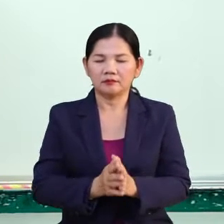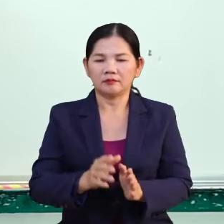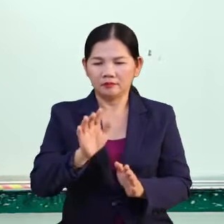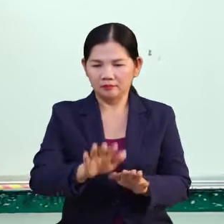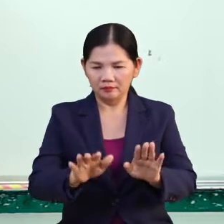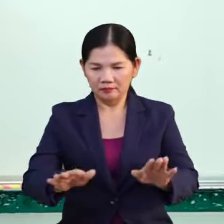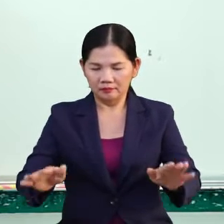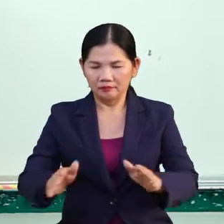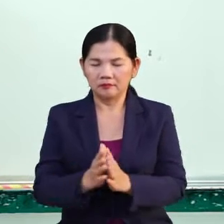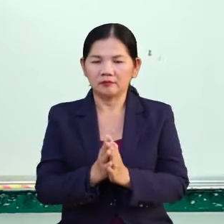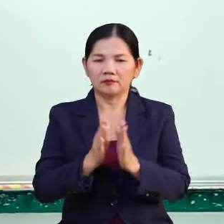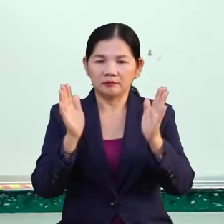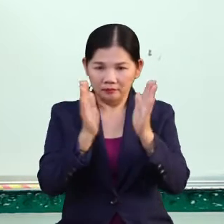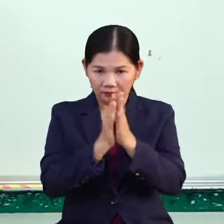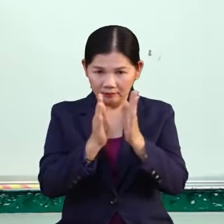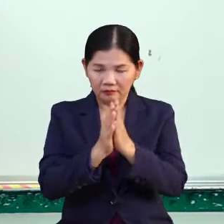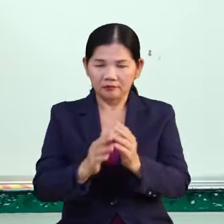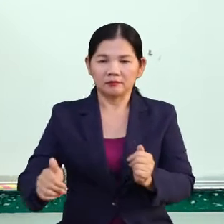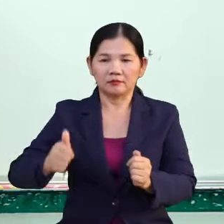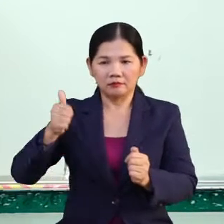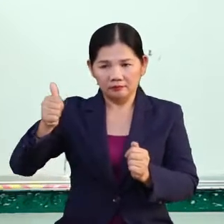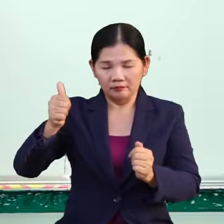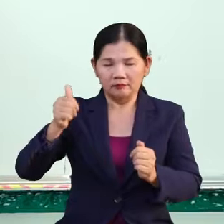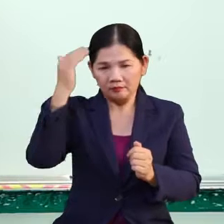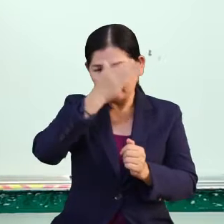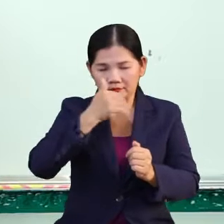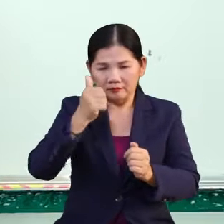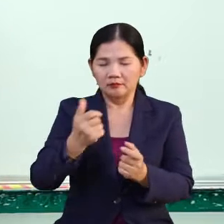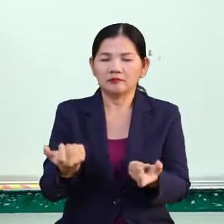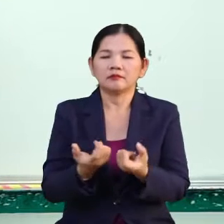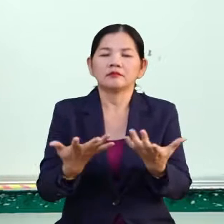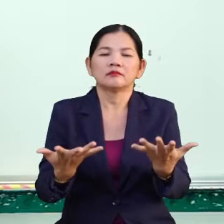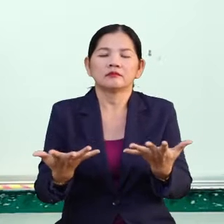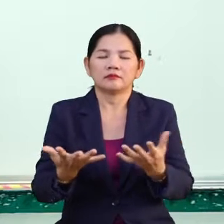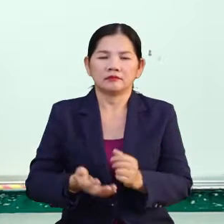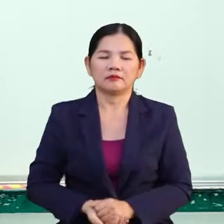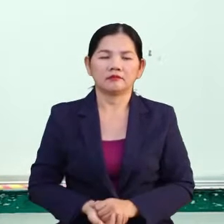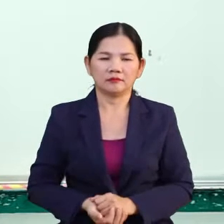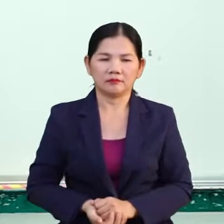មមនុស្សដែលកូនស្ងាយសរសើរមានលក្ខណៈដូចម្ដេចខ្លះ